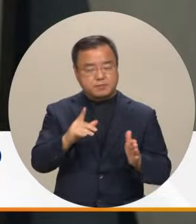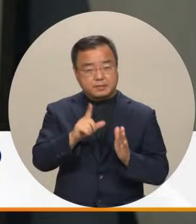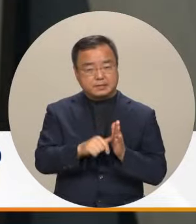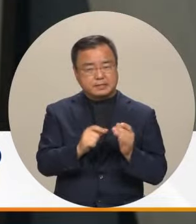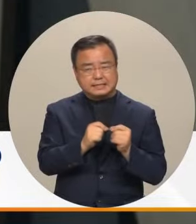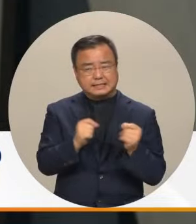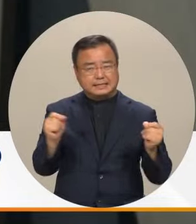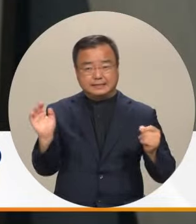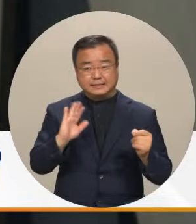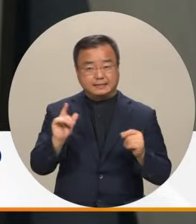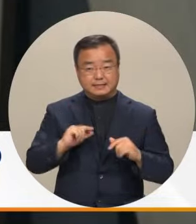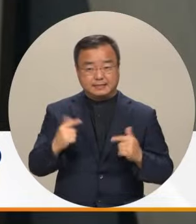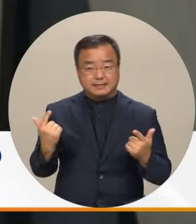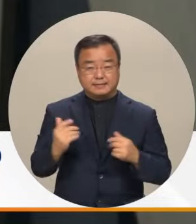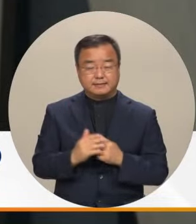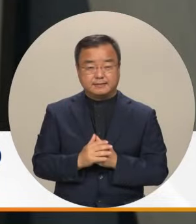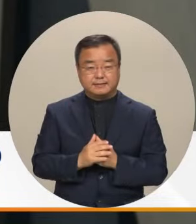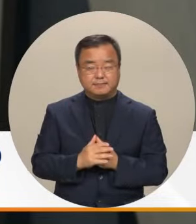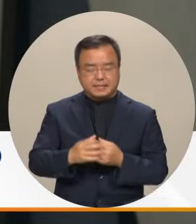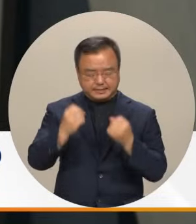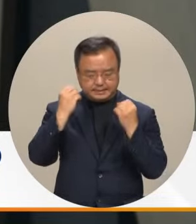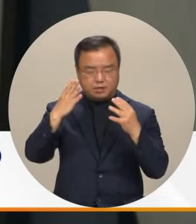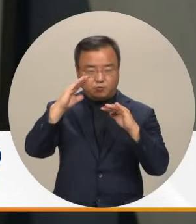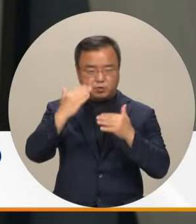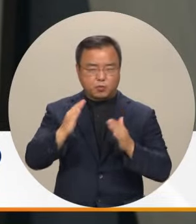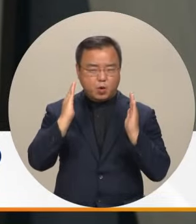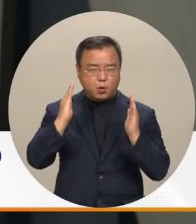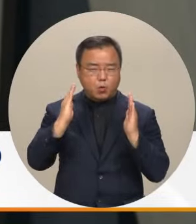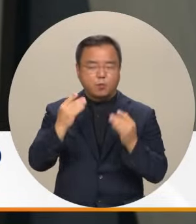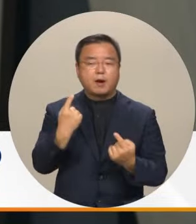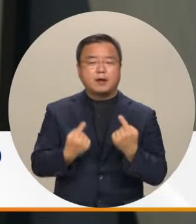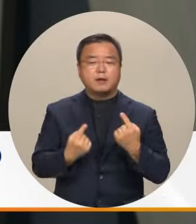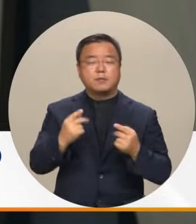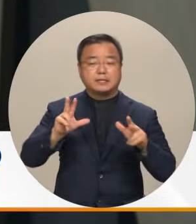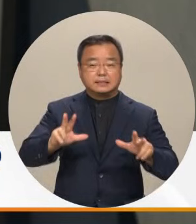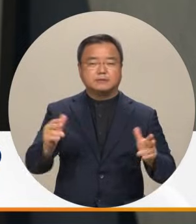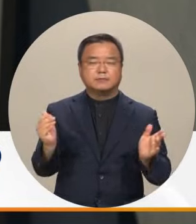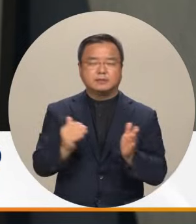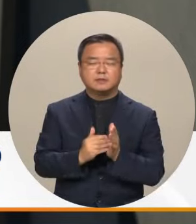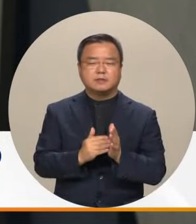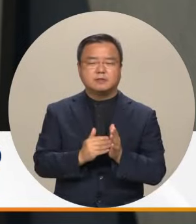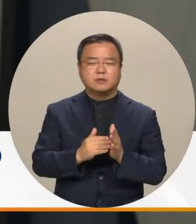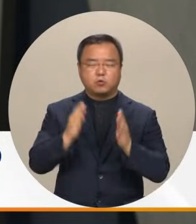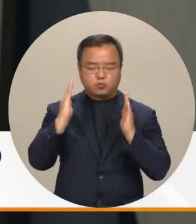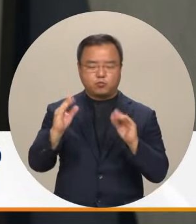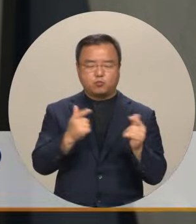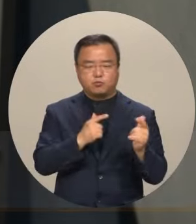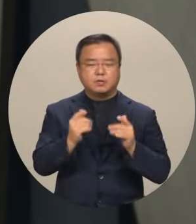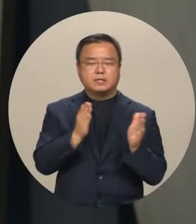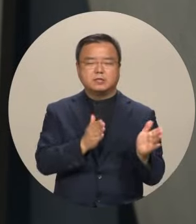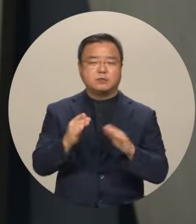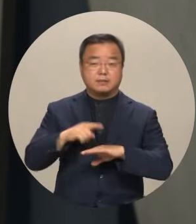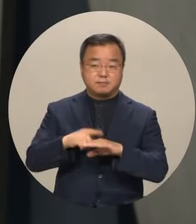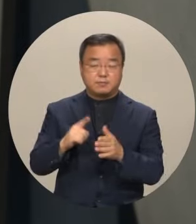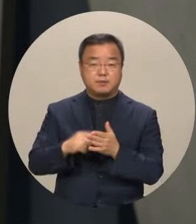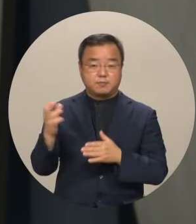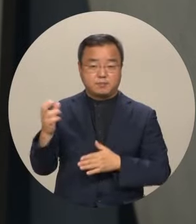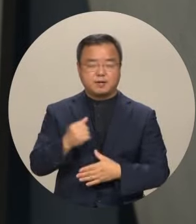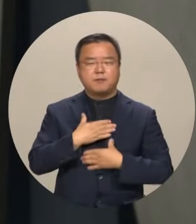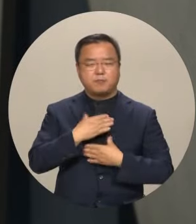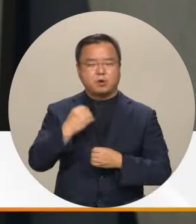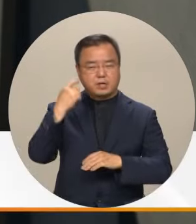시간은 아니기 때문에 뭔가 새로운 내용을 학습하려는 그동안 했던 공부를 정리한다는 마음으로 편하게